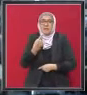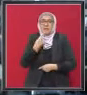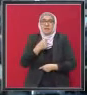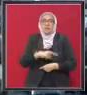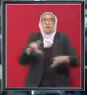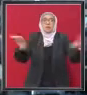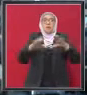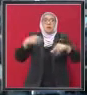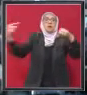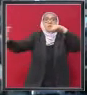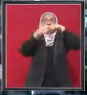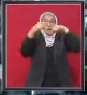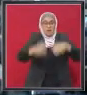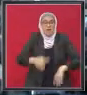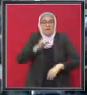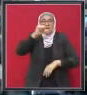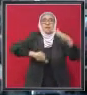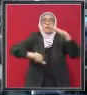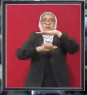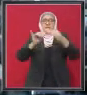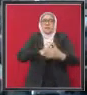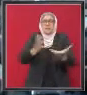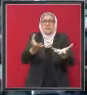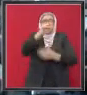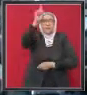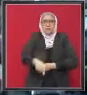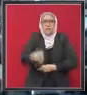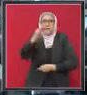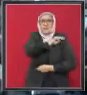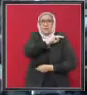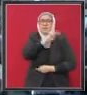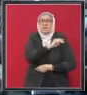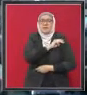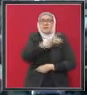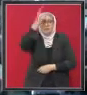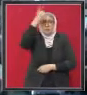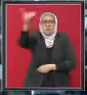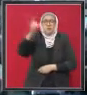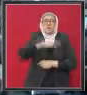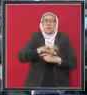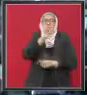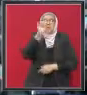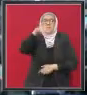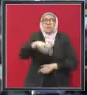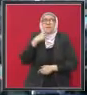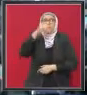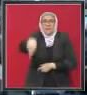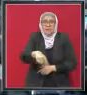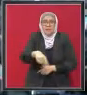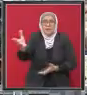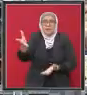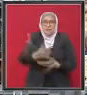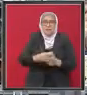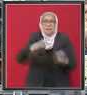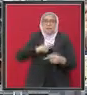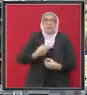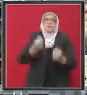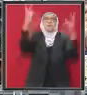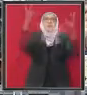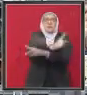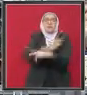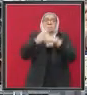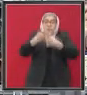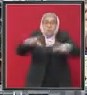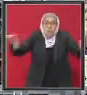yang tidak berasas. Saya nak tanya Menteri. Datuk Speaker. Saya nak tanya Menteri. Berapa kali